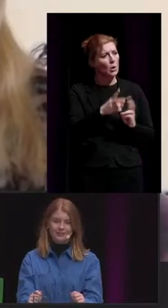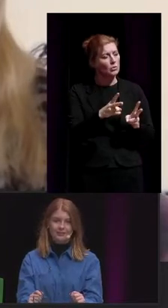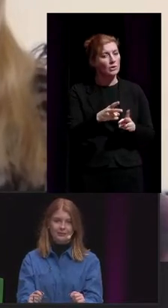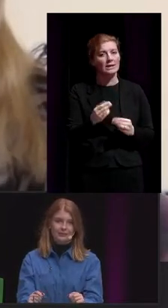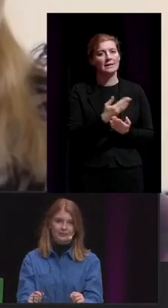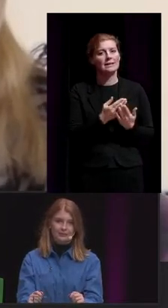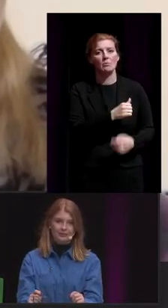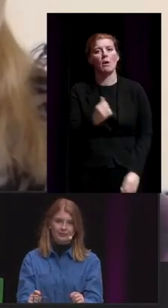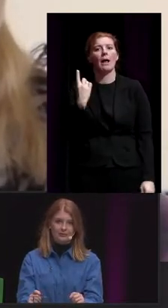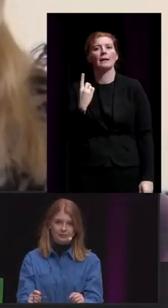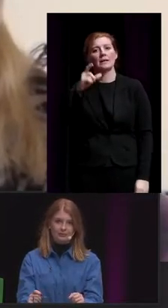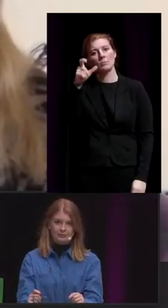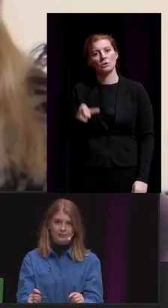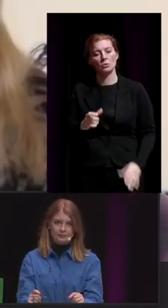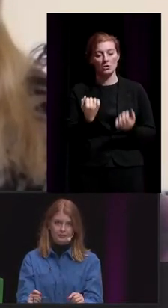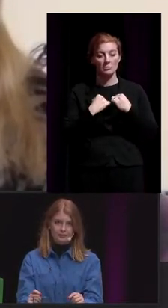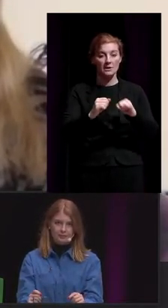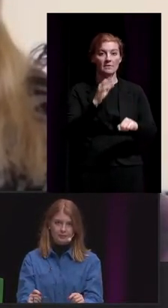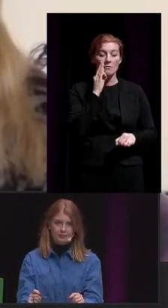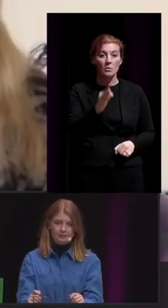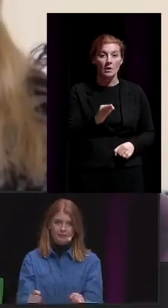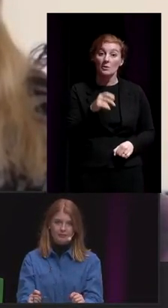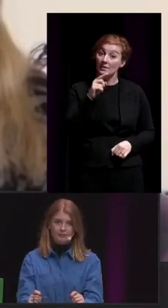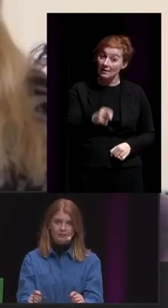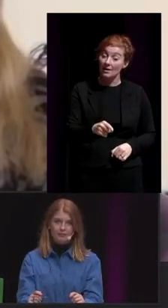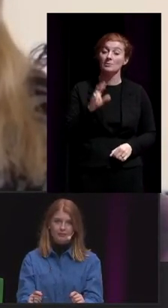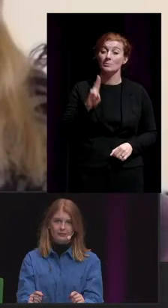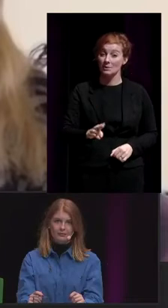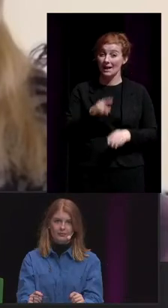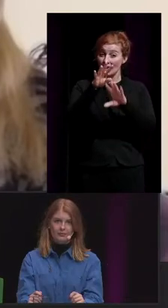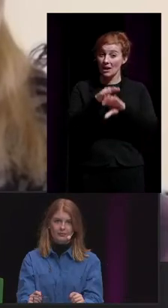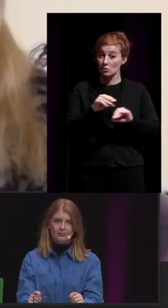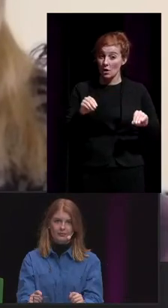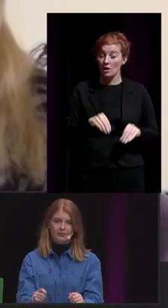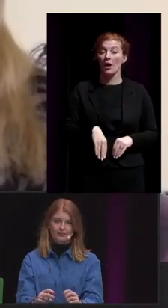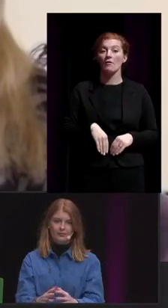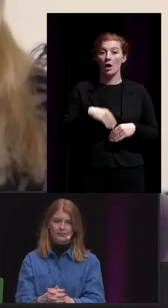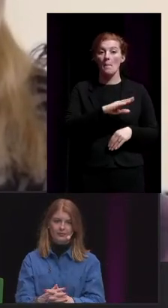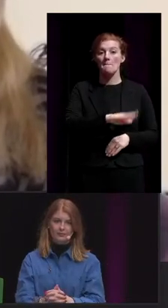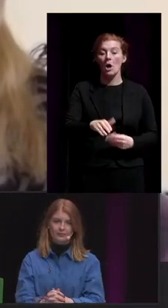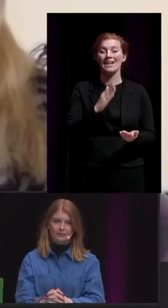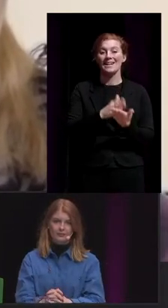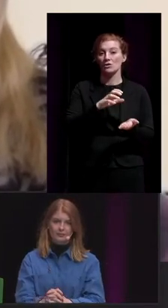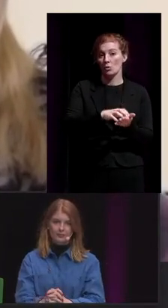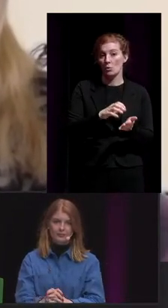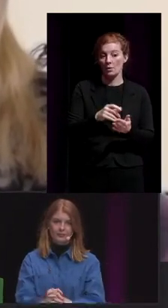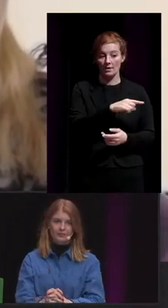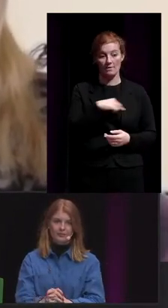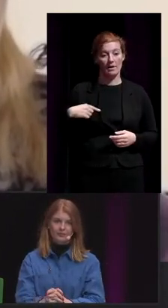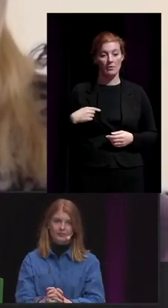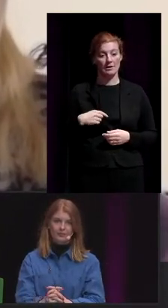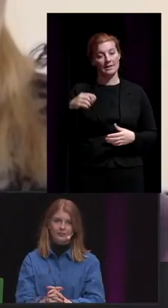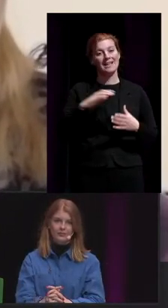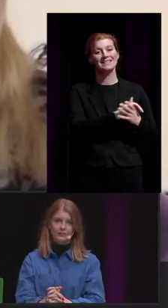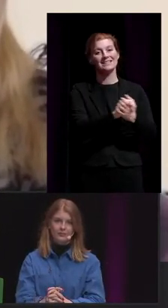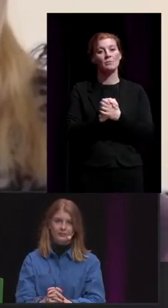en person bara som driver frågan. Och det är ett resultat av barnrättskommun, att vi fått energi och en gemensam mål för